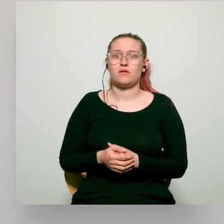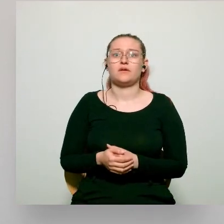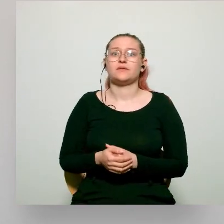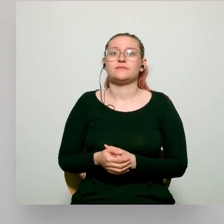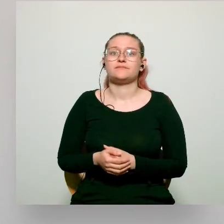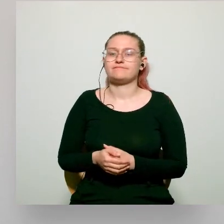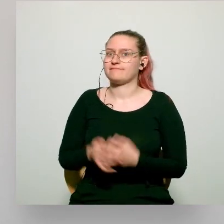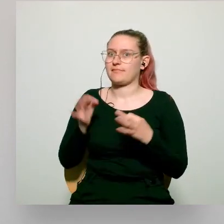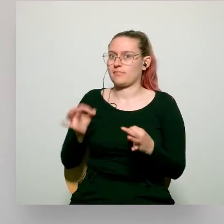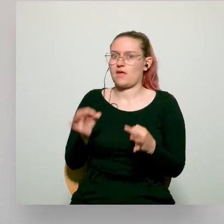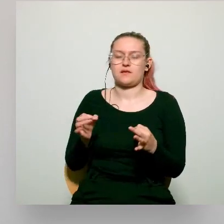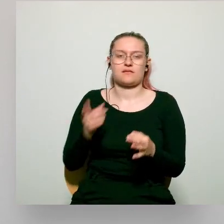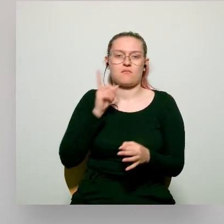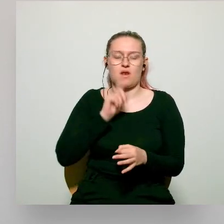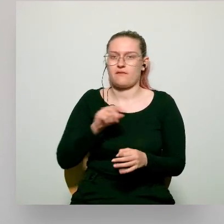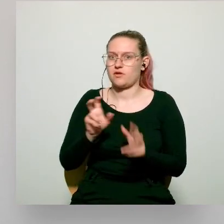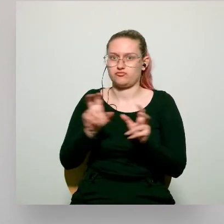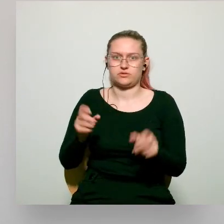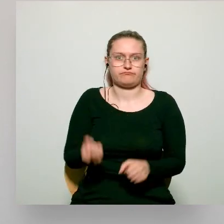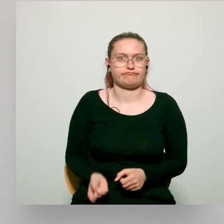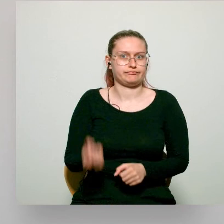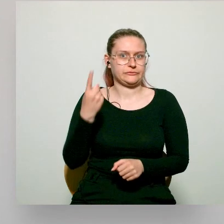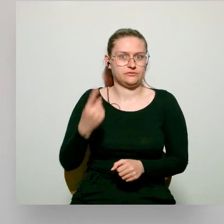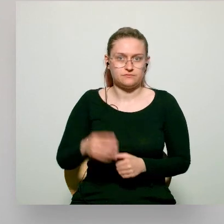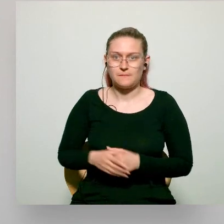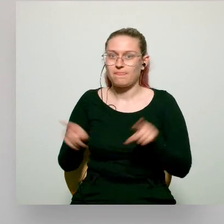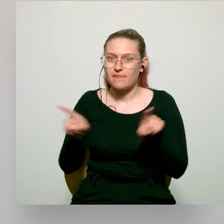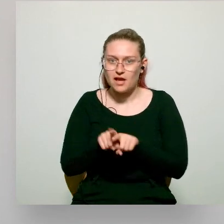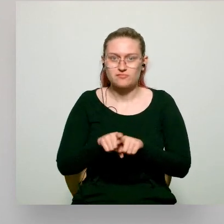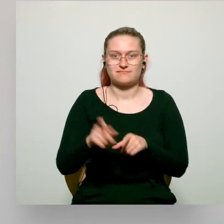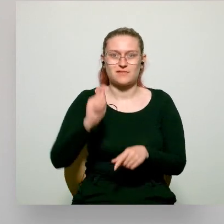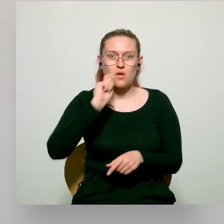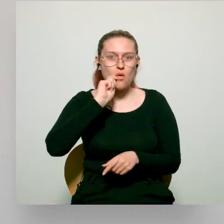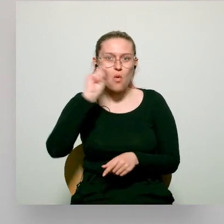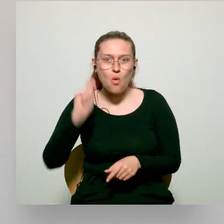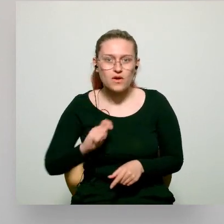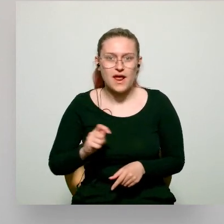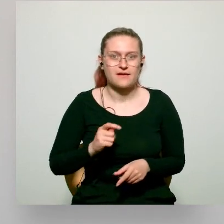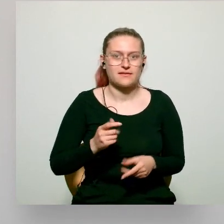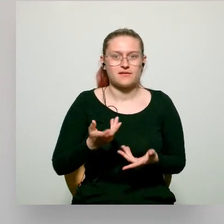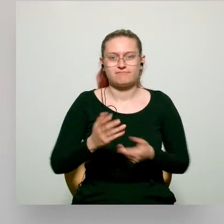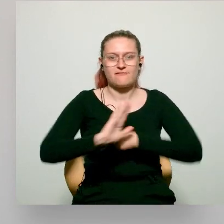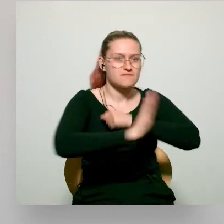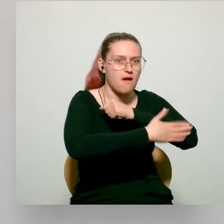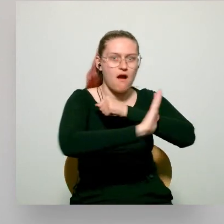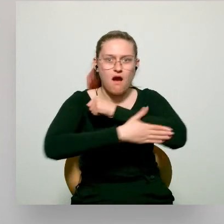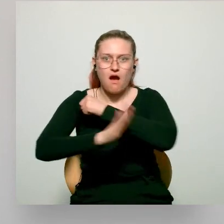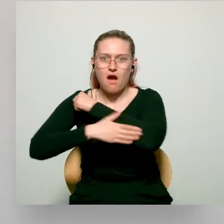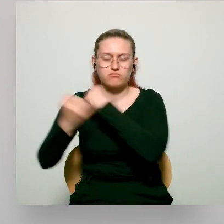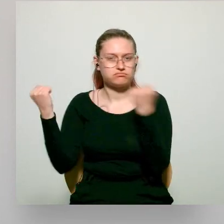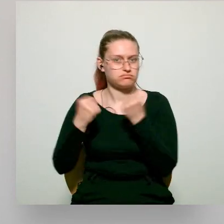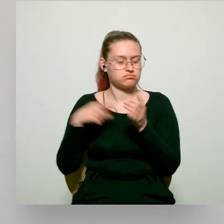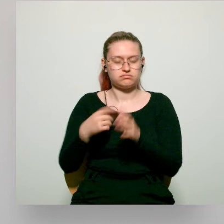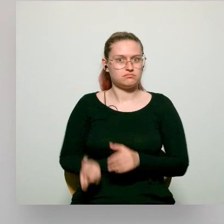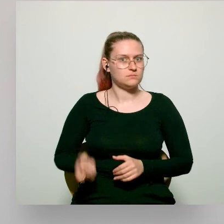zupełnie unikalne, to wsparcie dla ukraińskich elit. Myślę, że w końcu nadszedł czas, by z